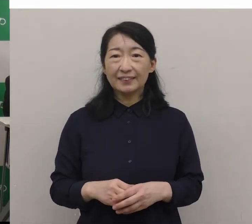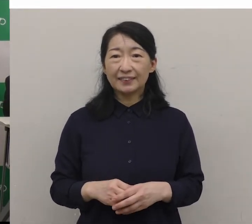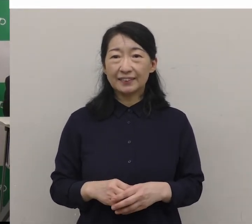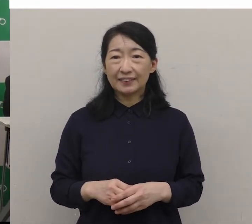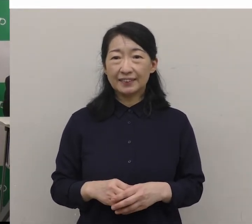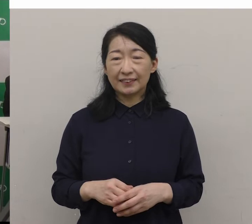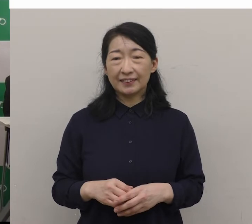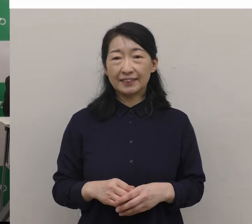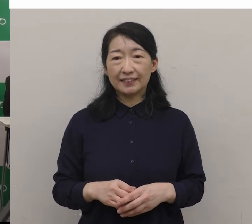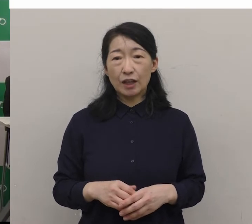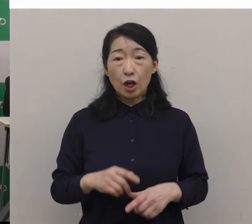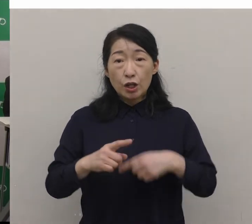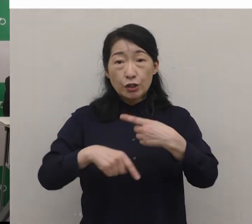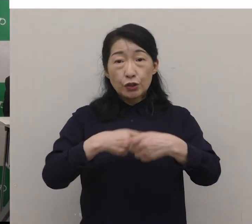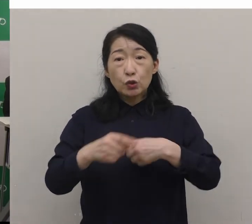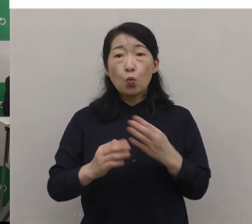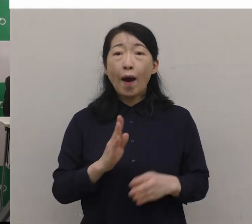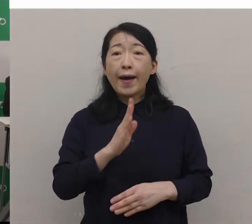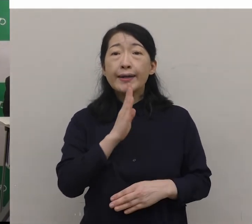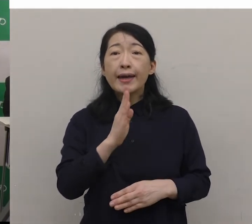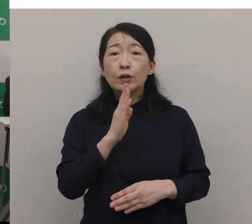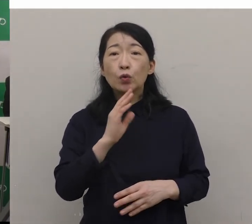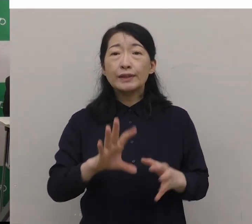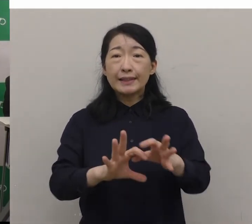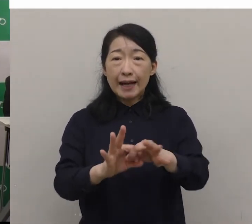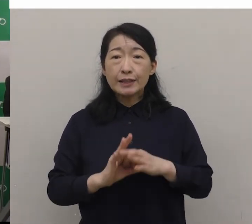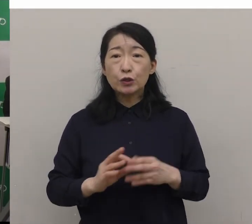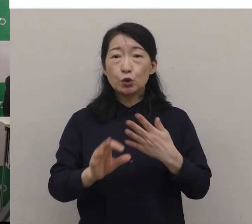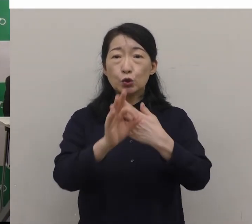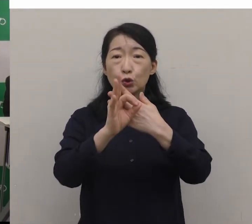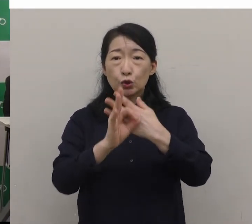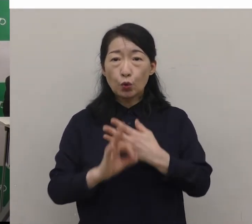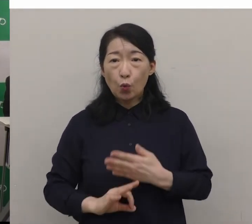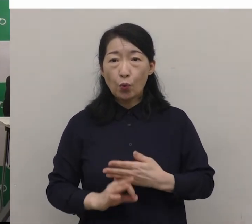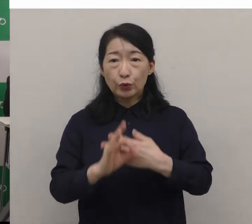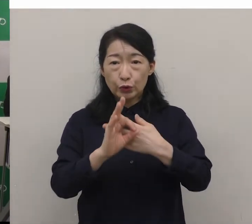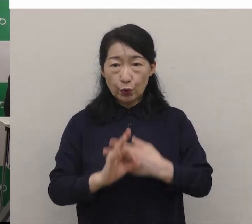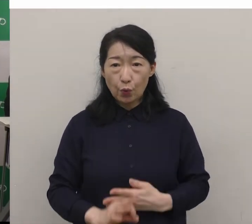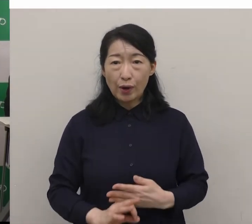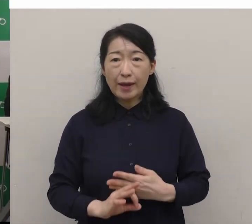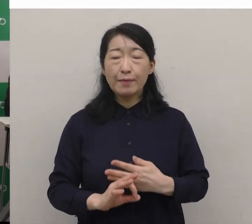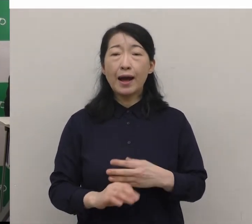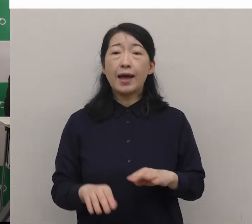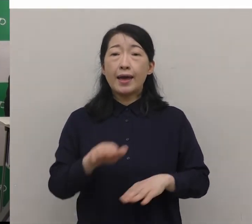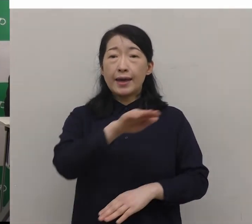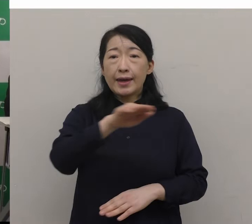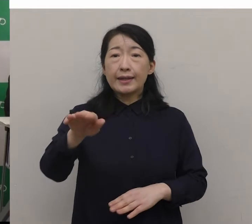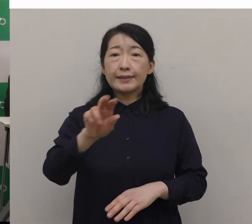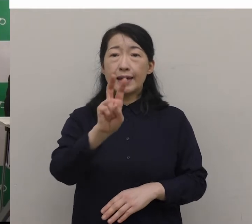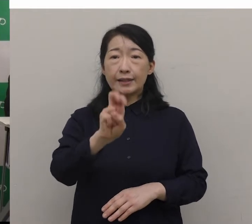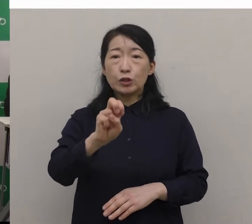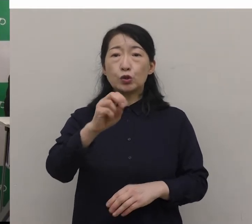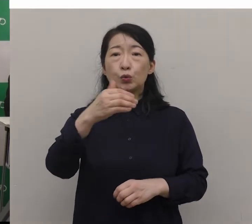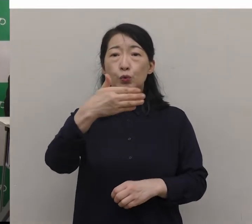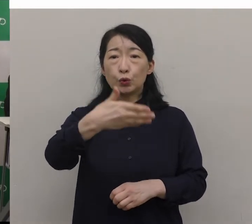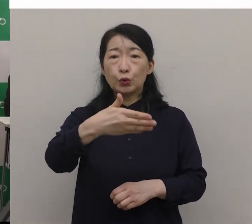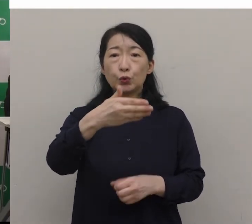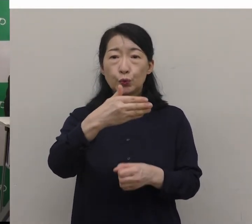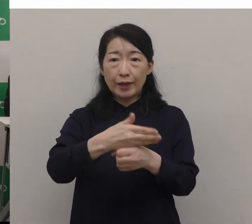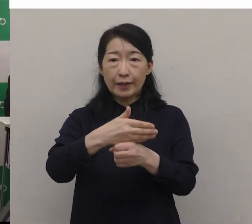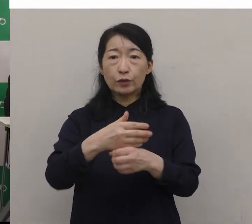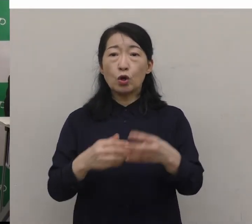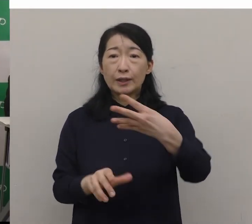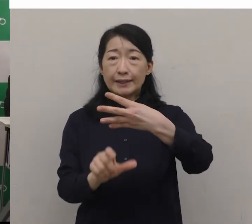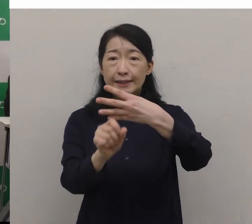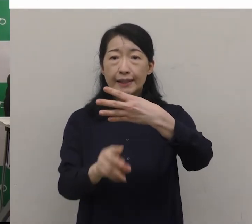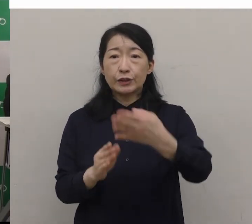けども、あの手話の言語に関する条例はなんかこう29年の4月に作ったんですけど、県